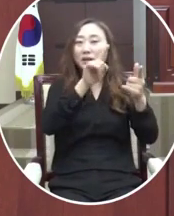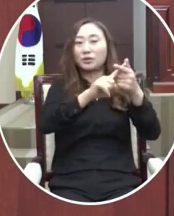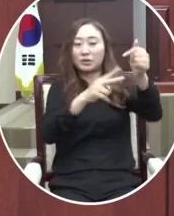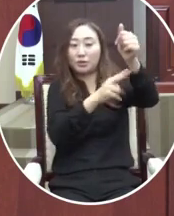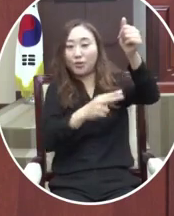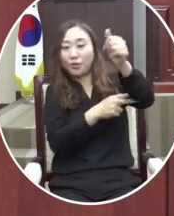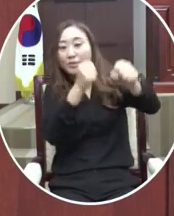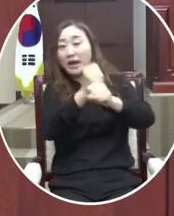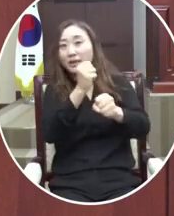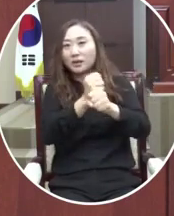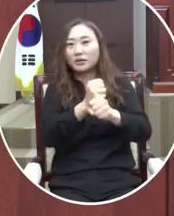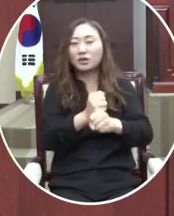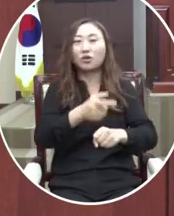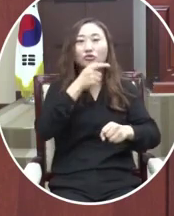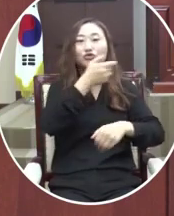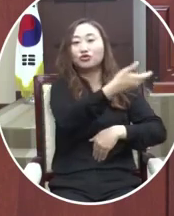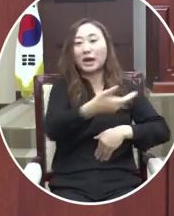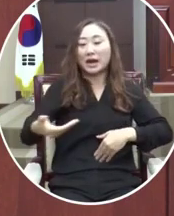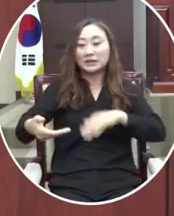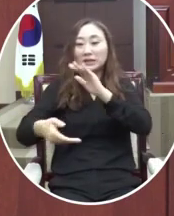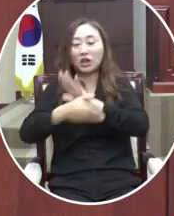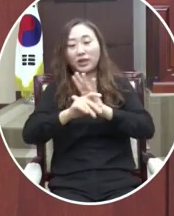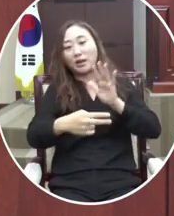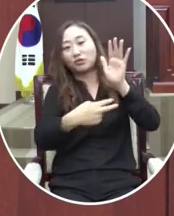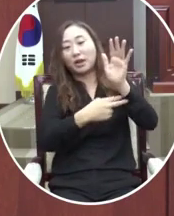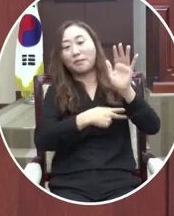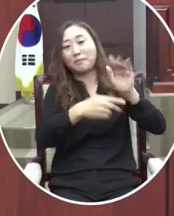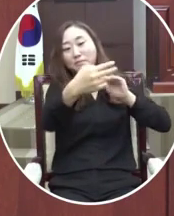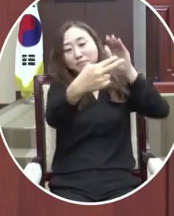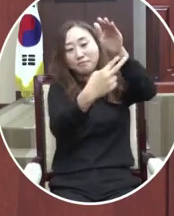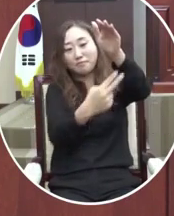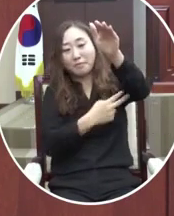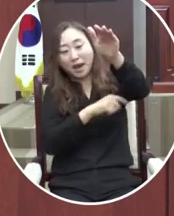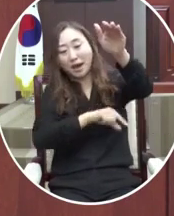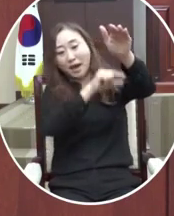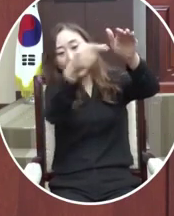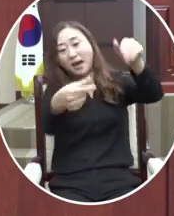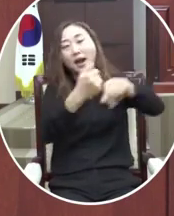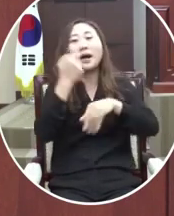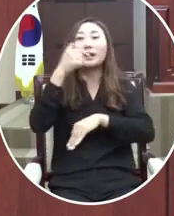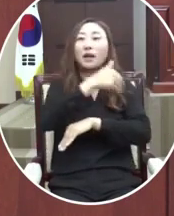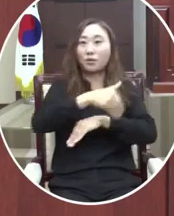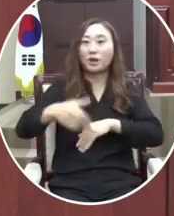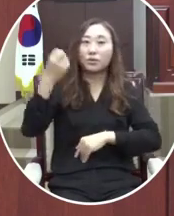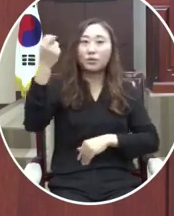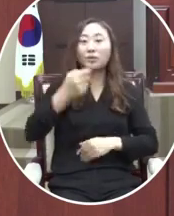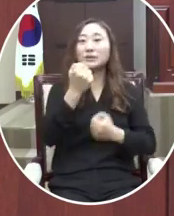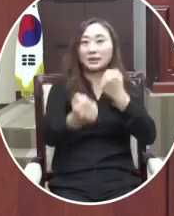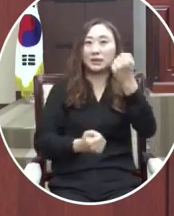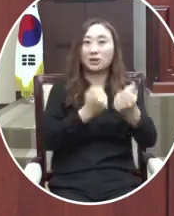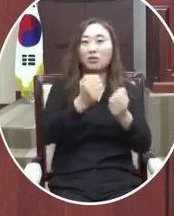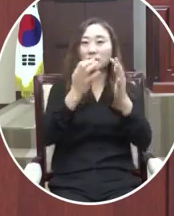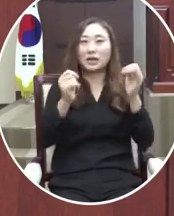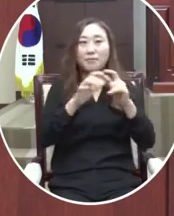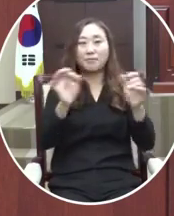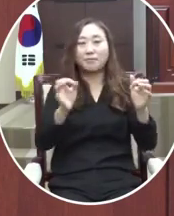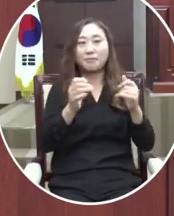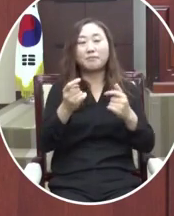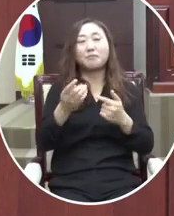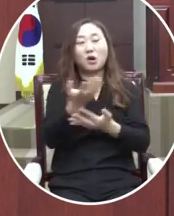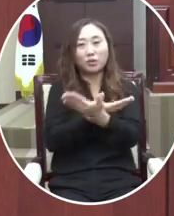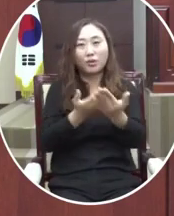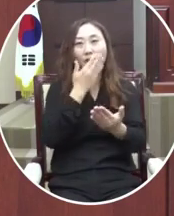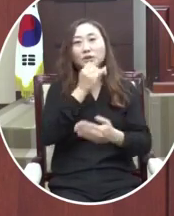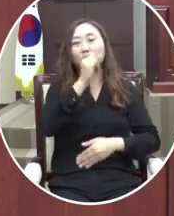교량을 설치해 중랑천으로 단절되었던 지역관 연결도 추진하겠습니다 아울러 자전거 이용자간 교류